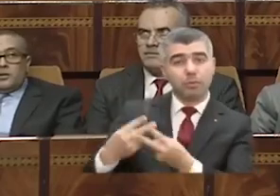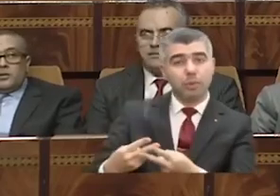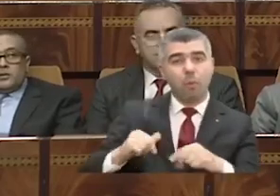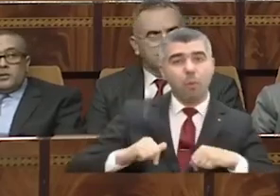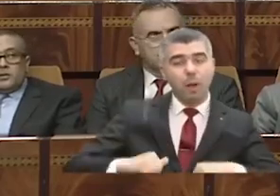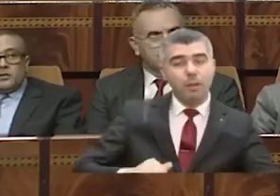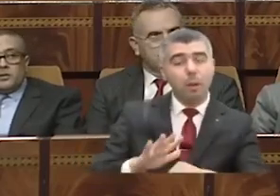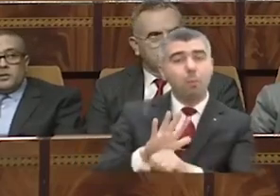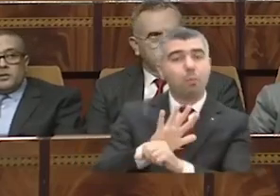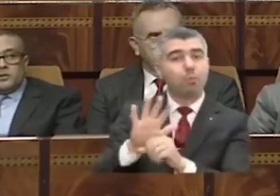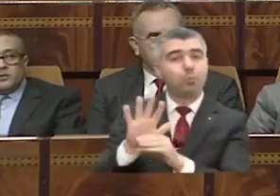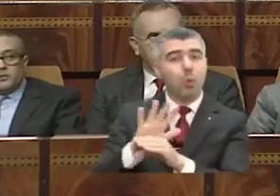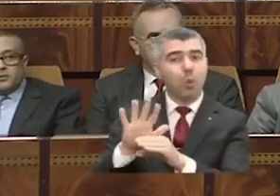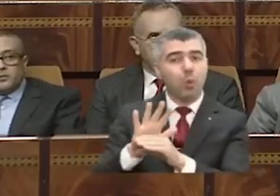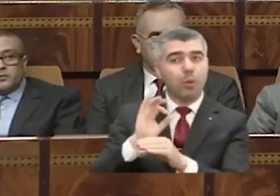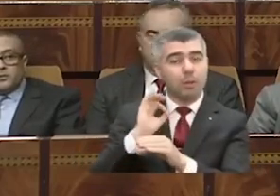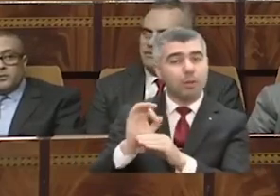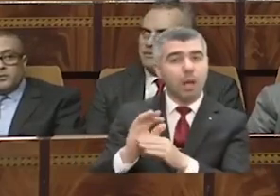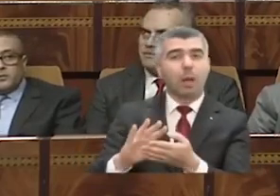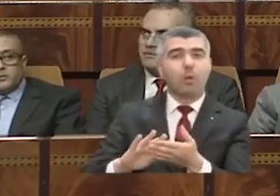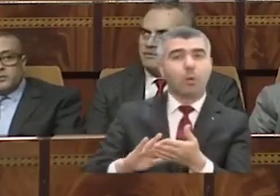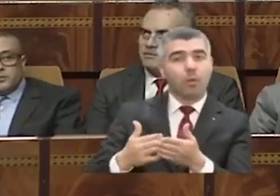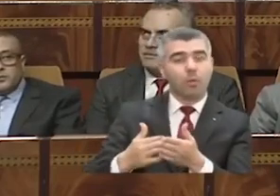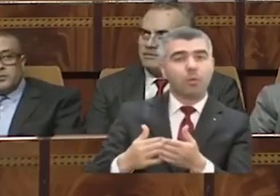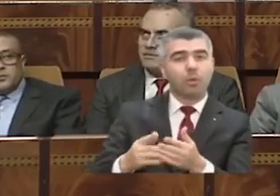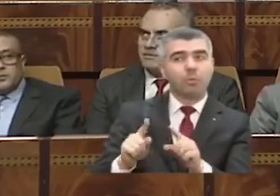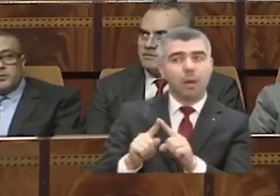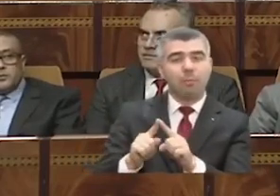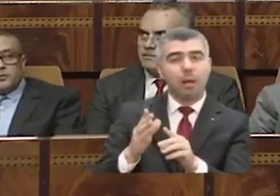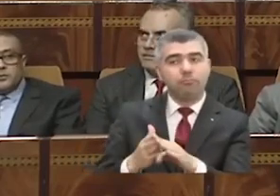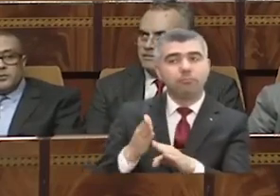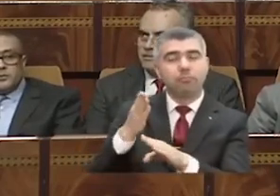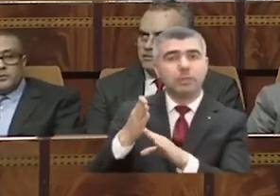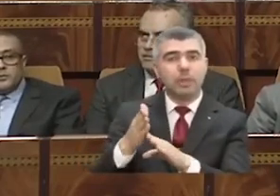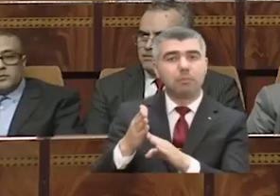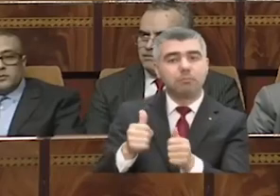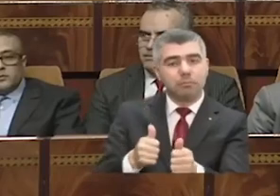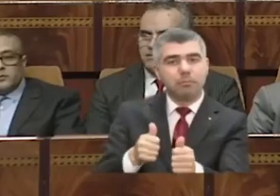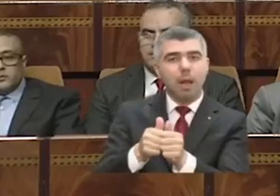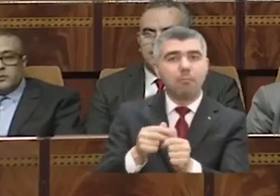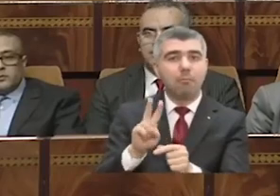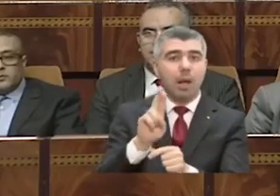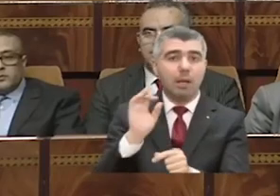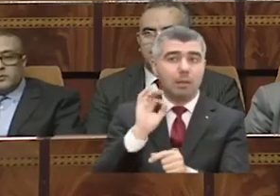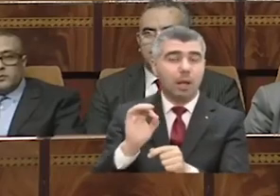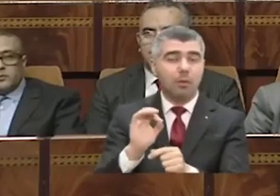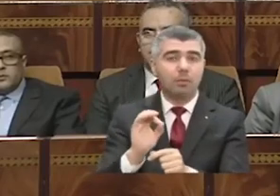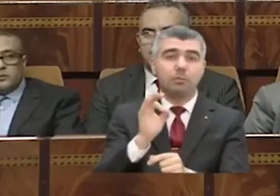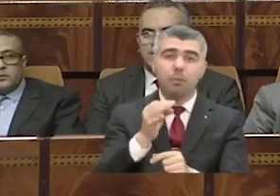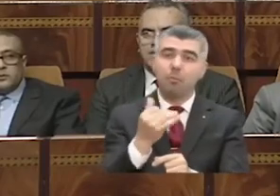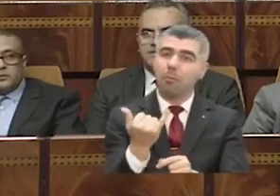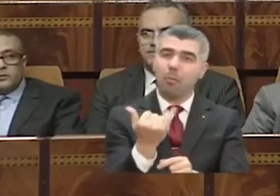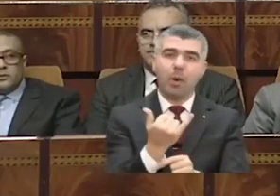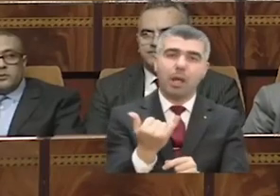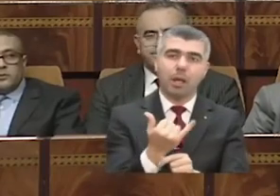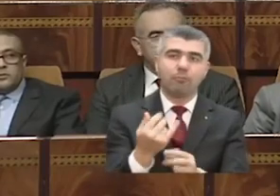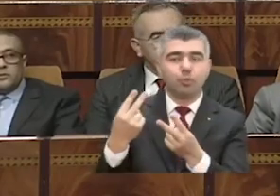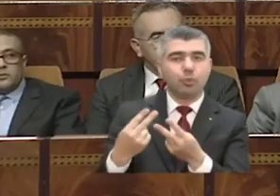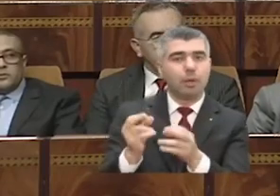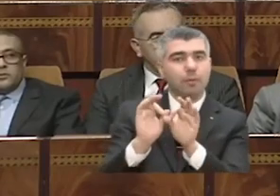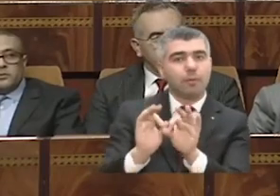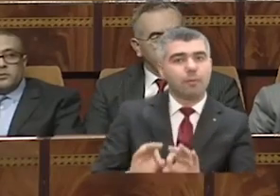نظرا لإشغال مهمة اللي كاين نشاط ملكي ما فيه نقاش، وبالتالي يمكن لأي